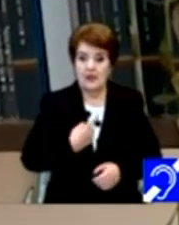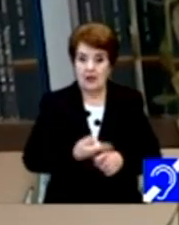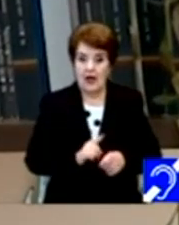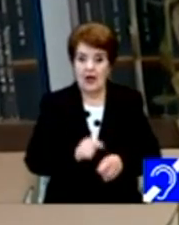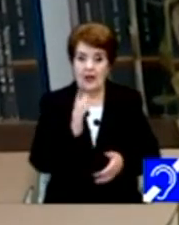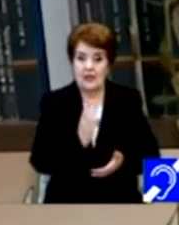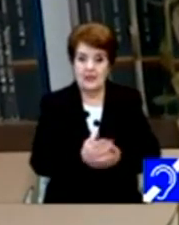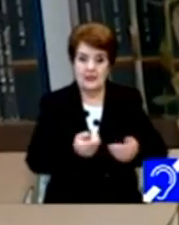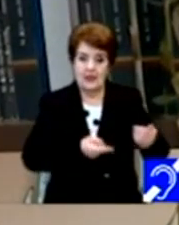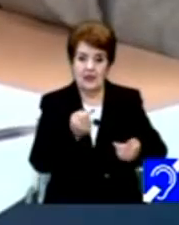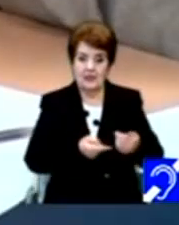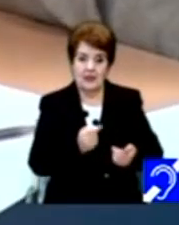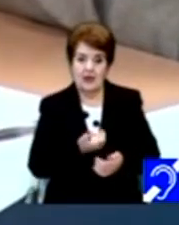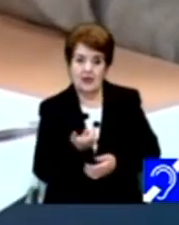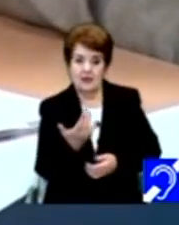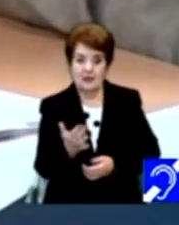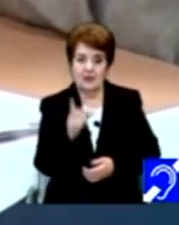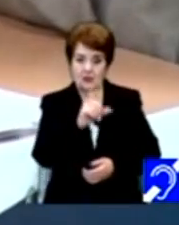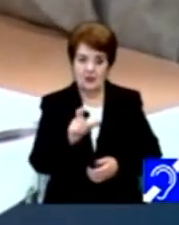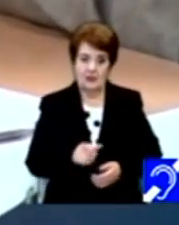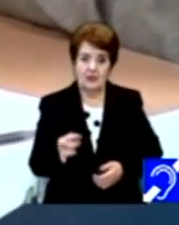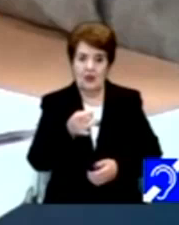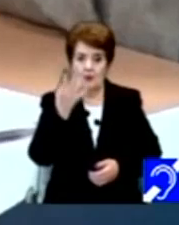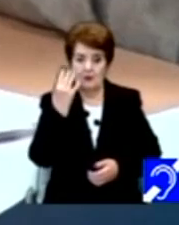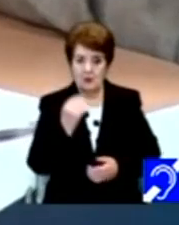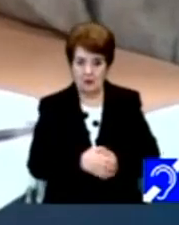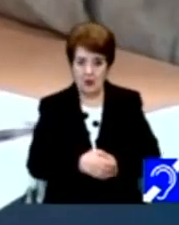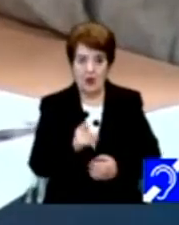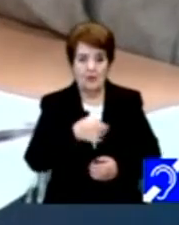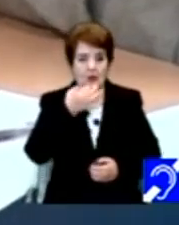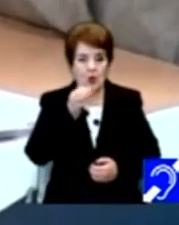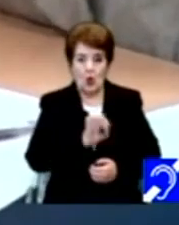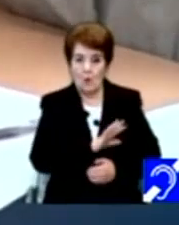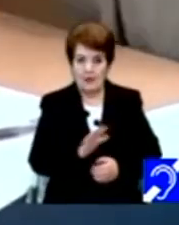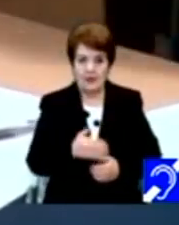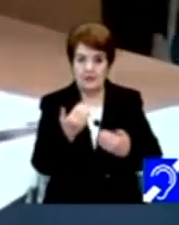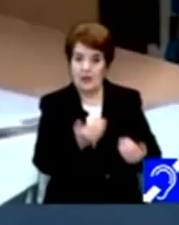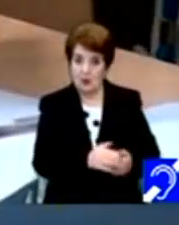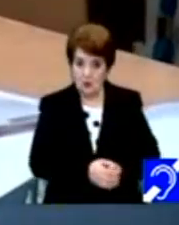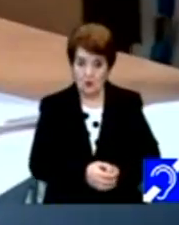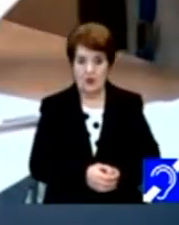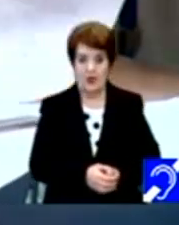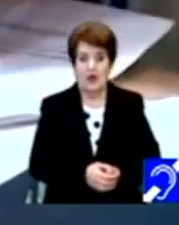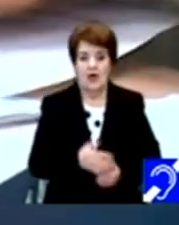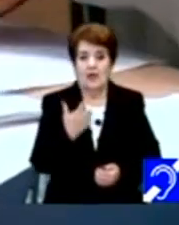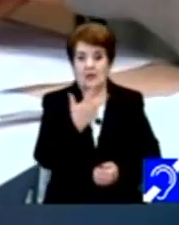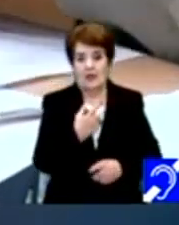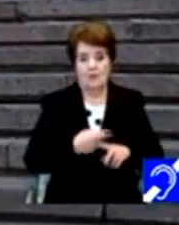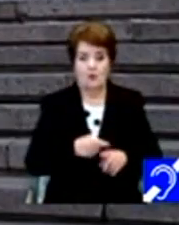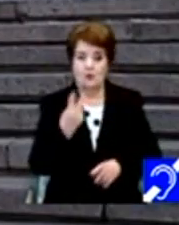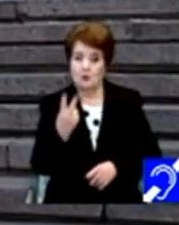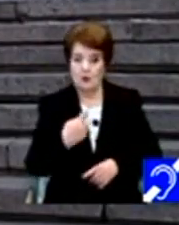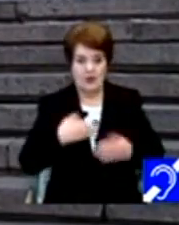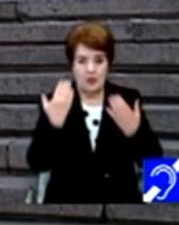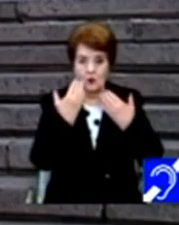este criticat de un șir de cetățenii Republicii Moldova pentru incompetența lui, pentru că în 3 plus 2 egal cu cât sau 2